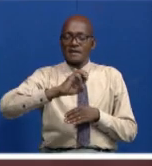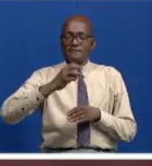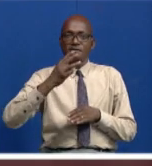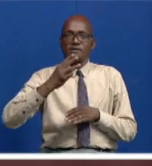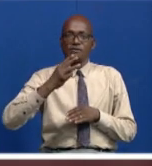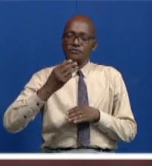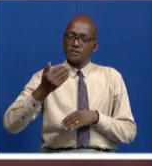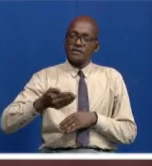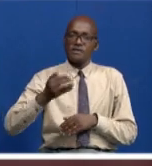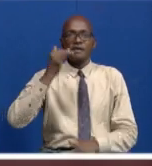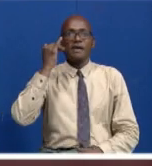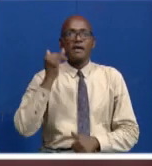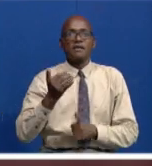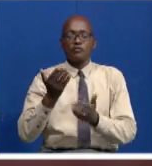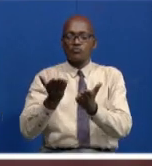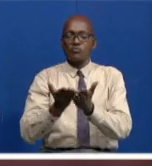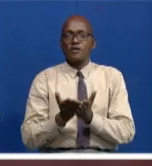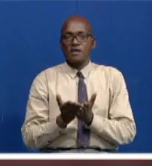kika kupa